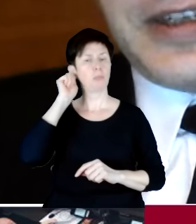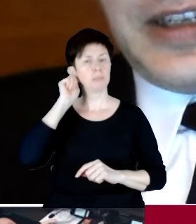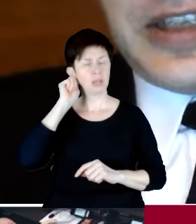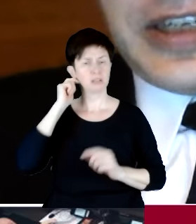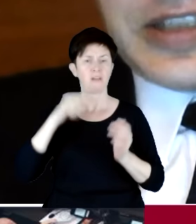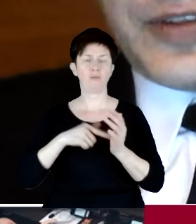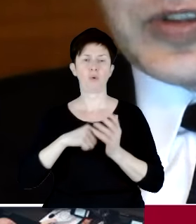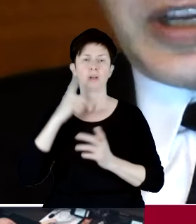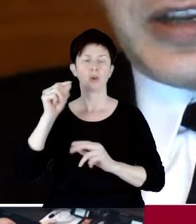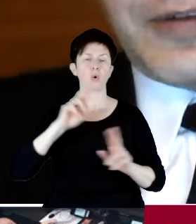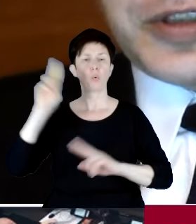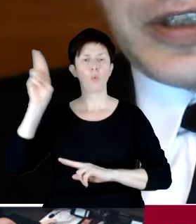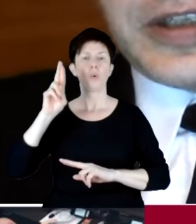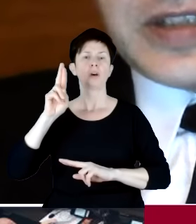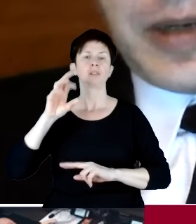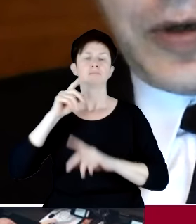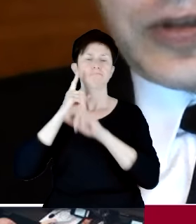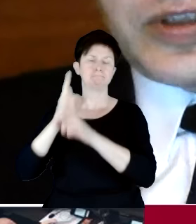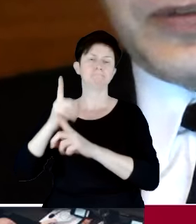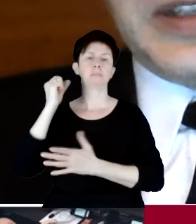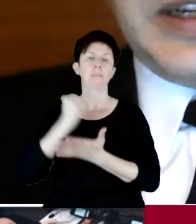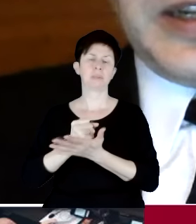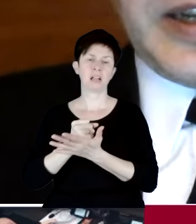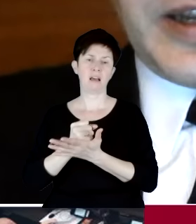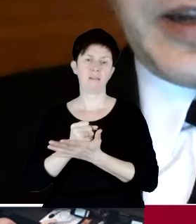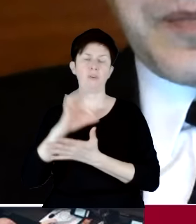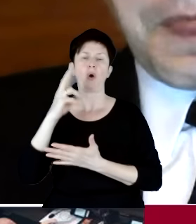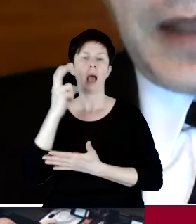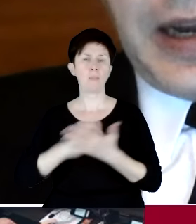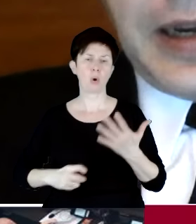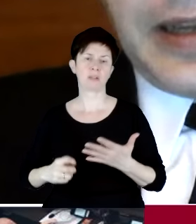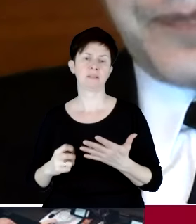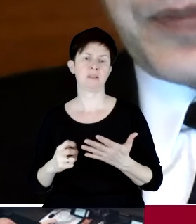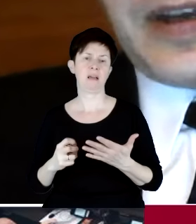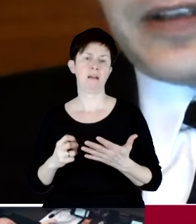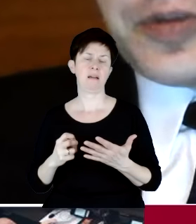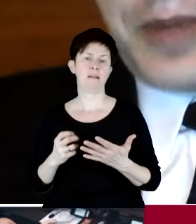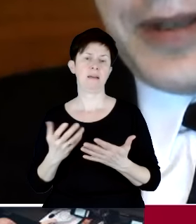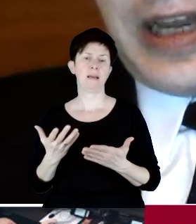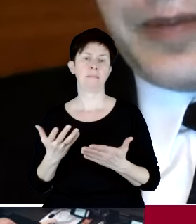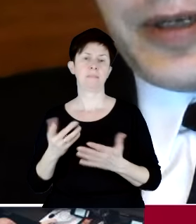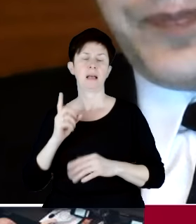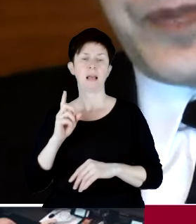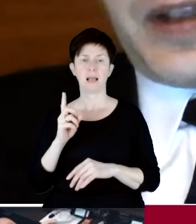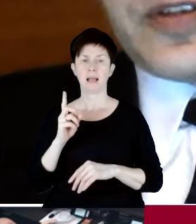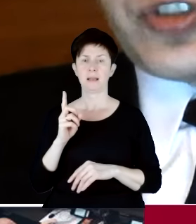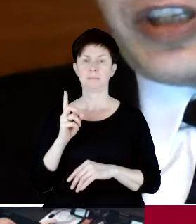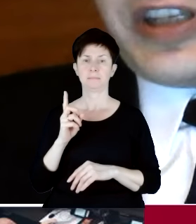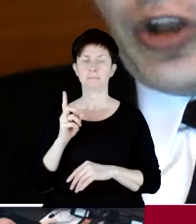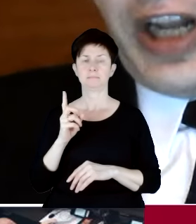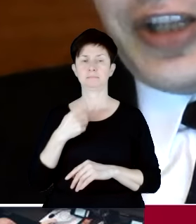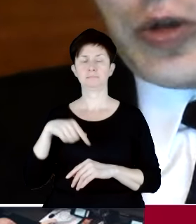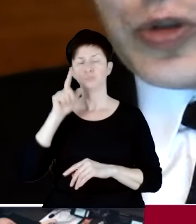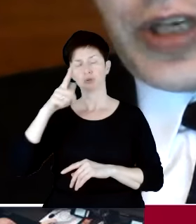owe prawa związane właśnie z aborcją. Ale też pamiętajmy,